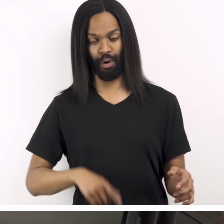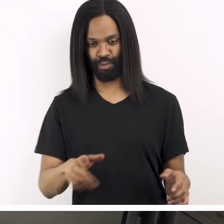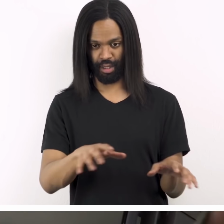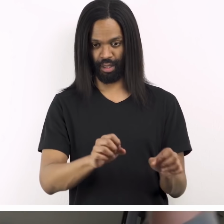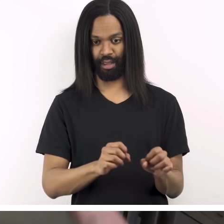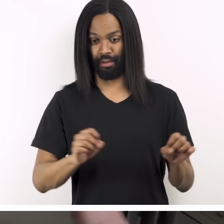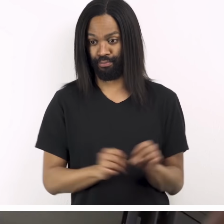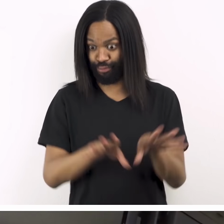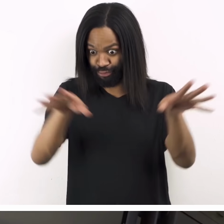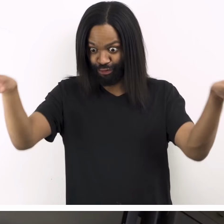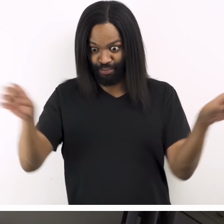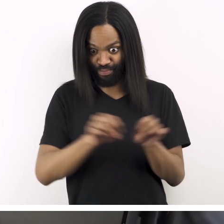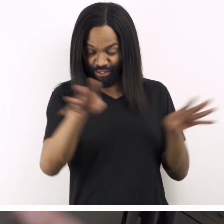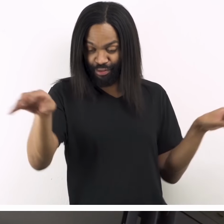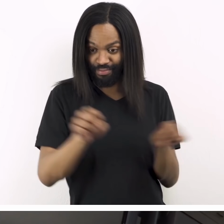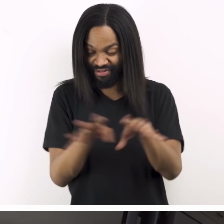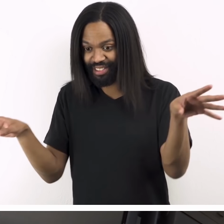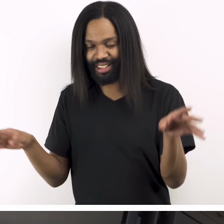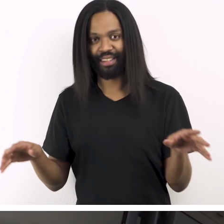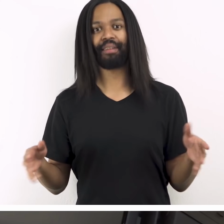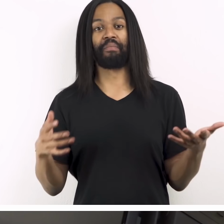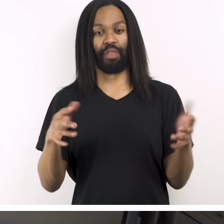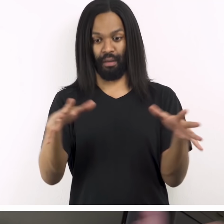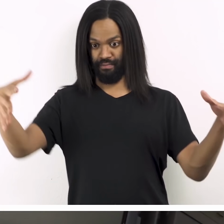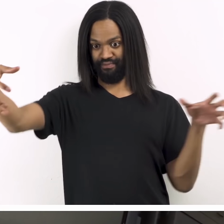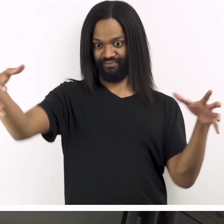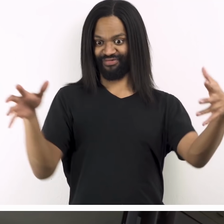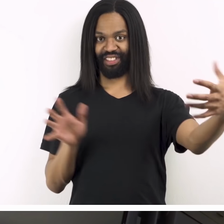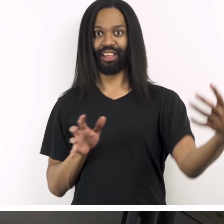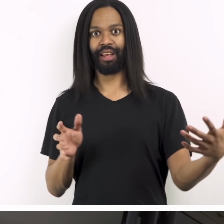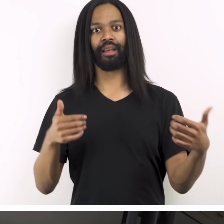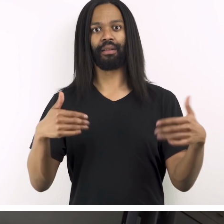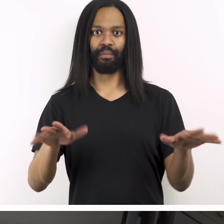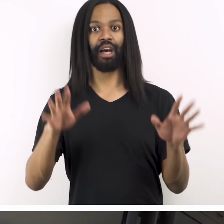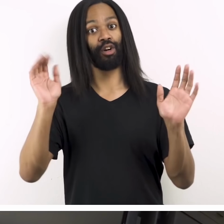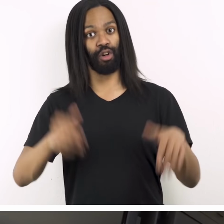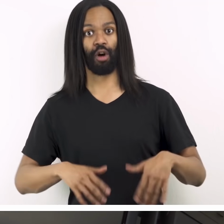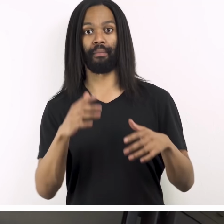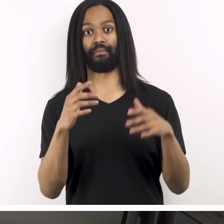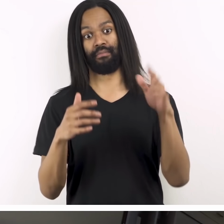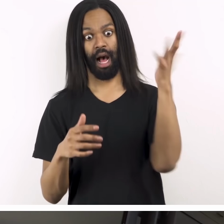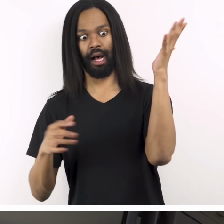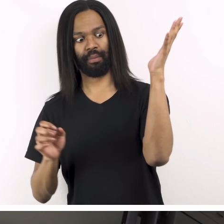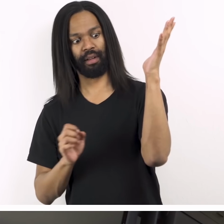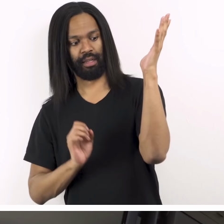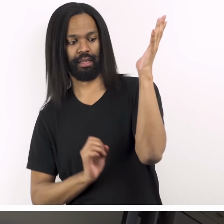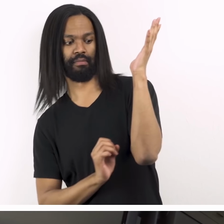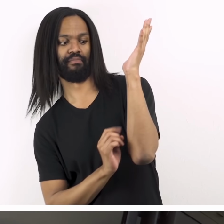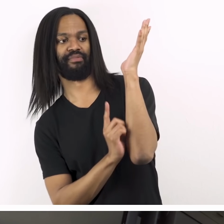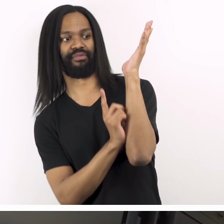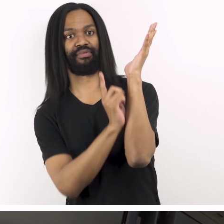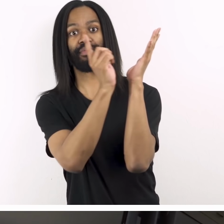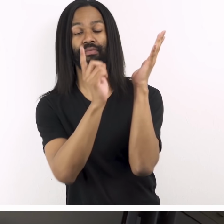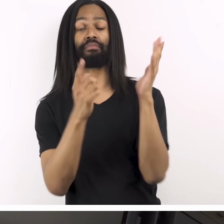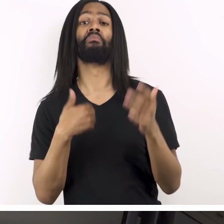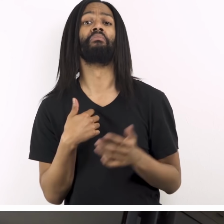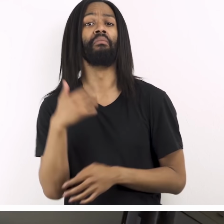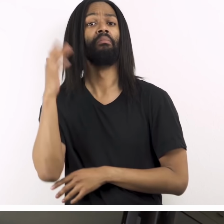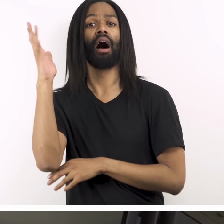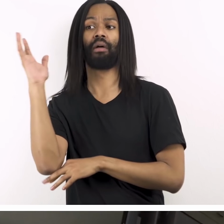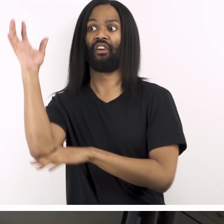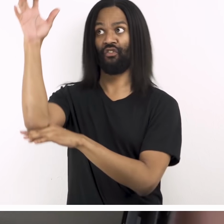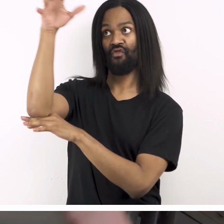forme buissonnante, donc vraiment ça fait une espèce de touffe, donc du coup, mais ça reste un épiphyte, moi il s'accroche à mes arbres, hein. Voilà, il